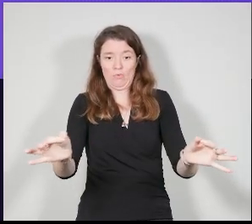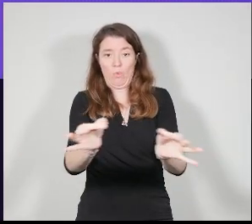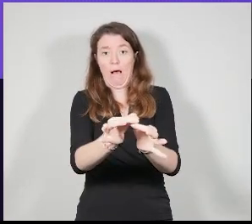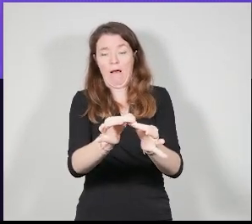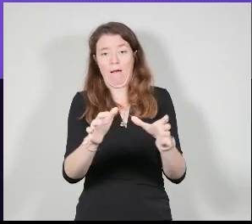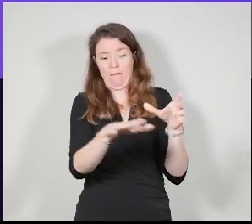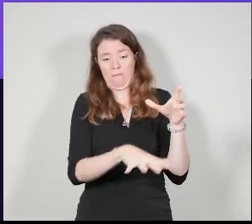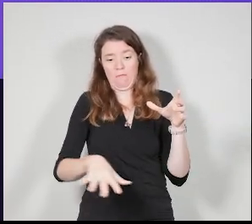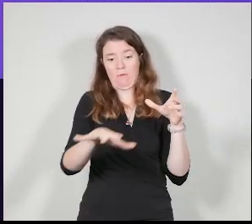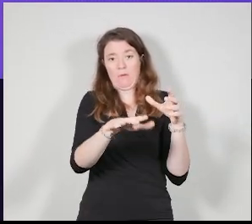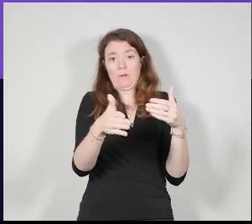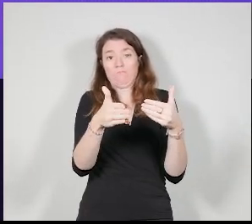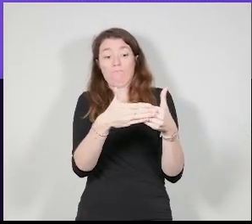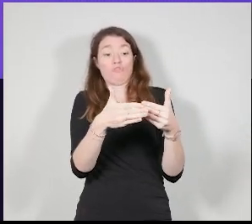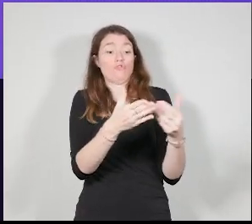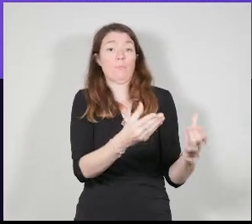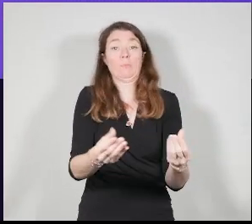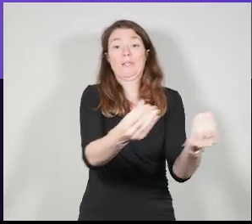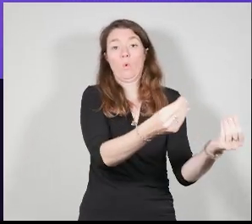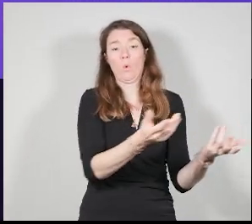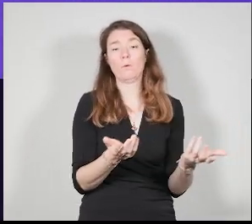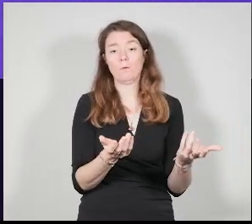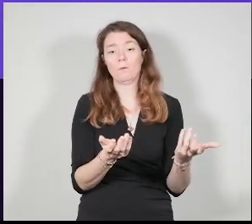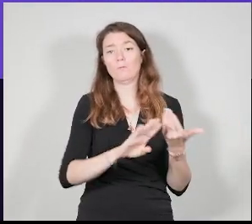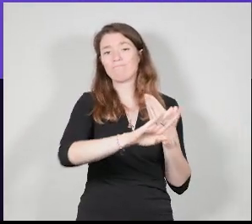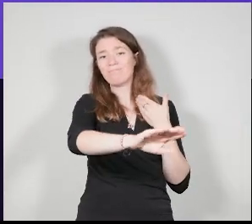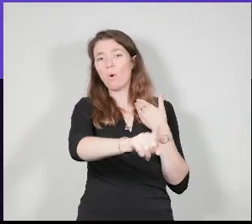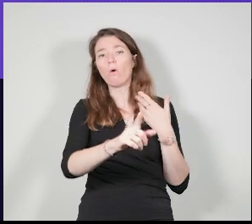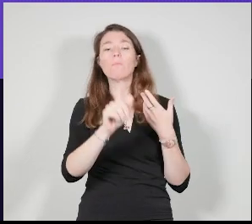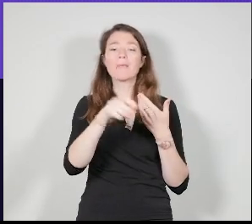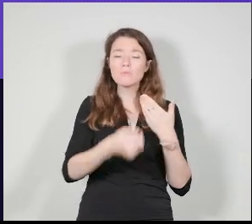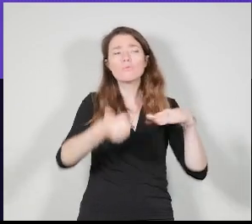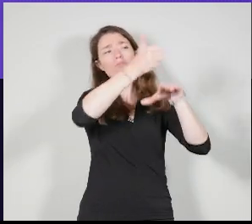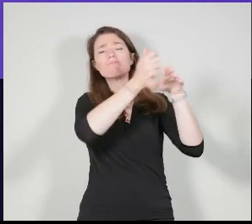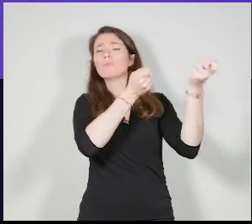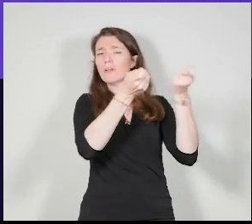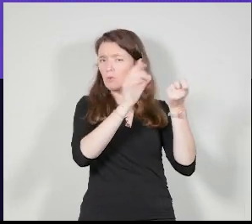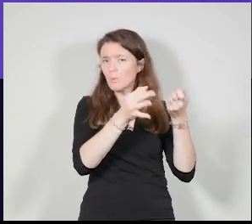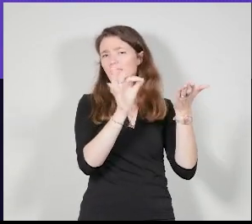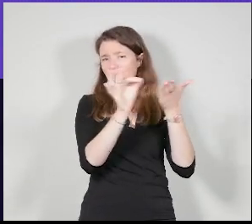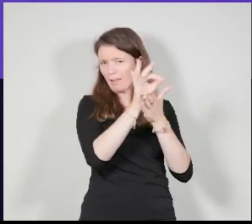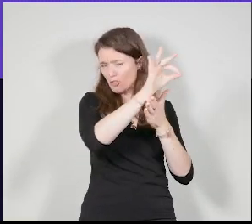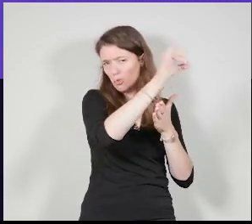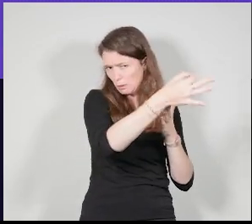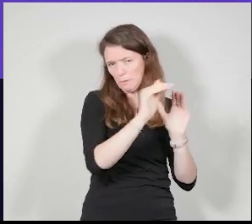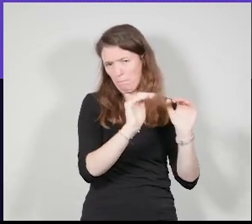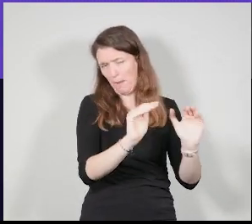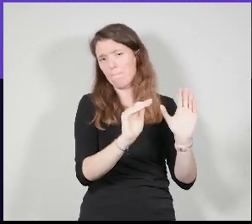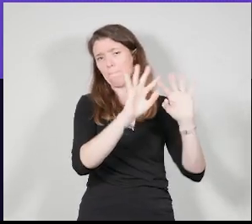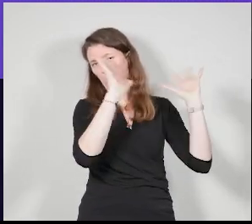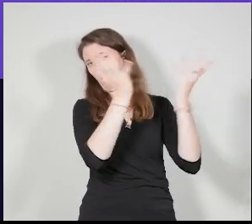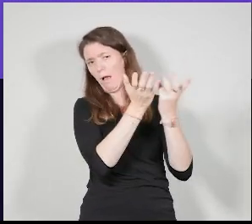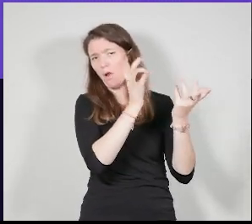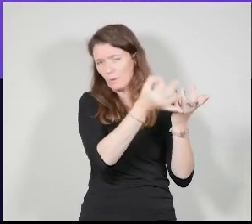suffisamment proche de la population. Ce qui ne veut pas dire, évidemment, qu'il n'y a pas de la gouvernance et de la stratégie de façon plus